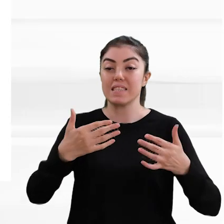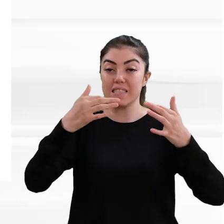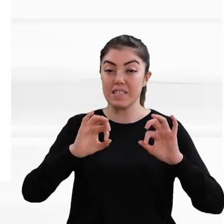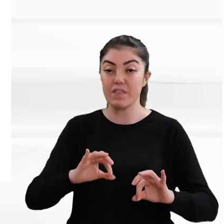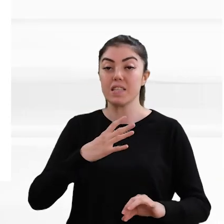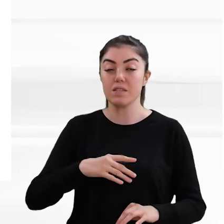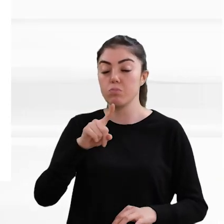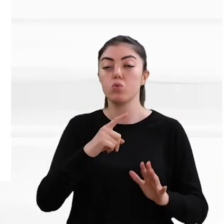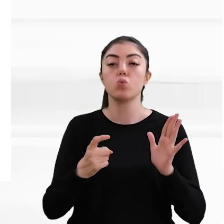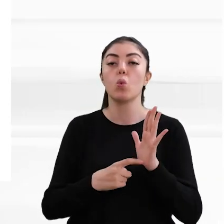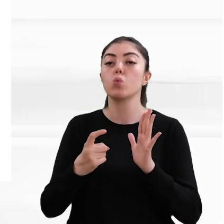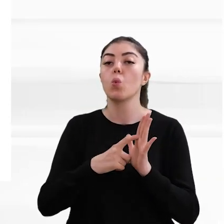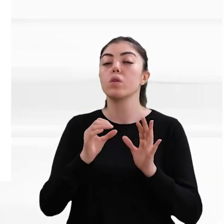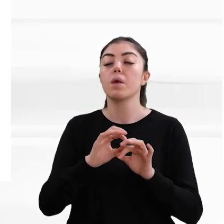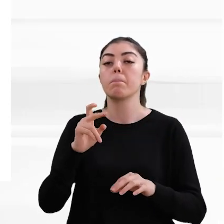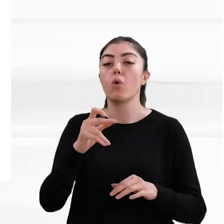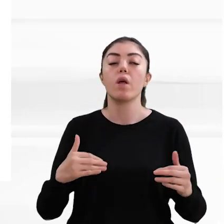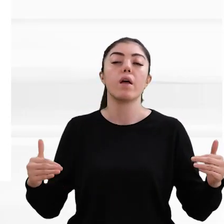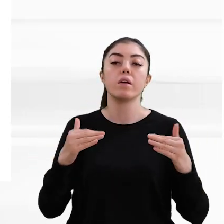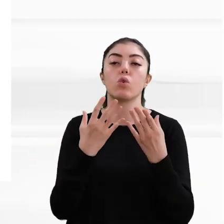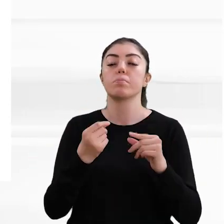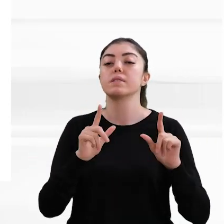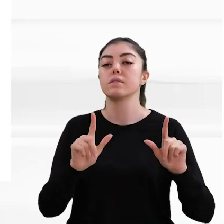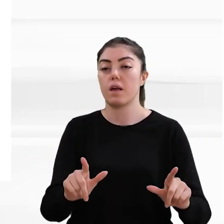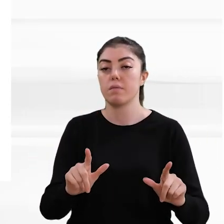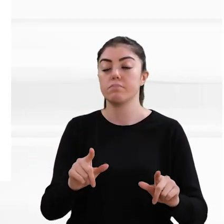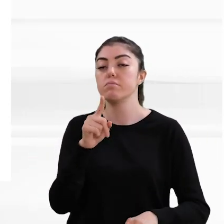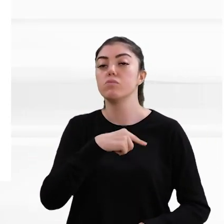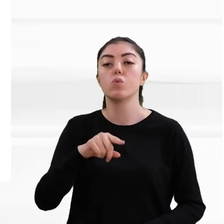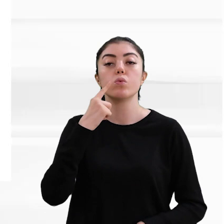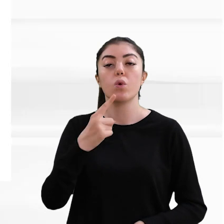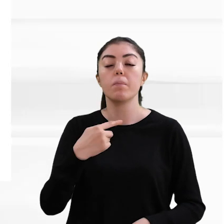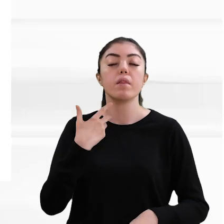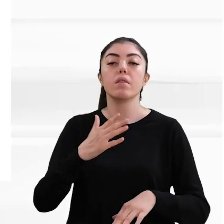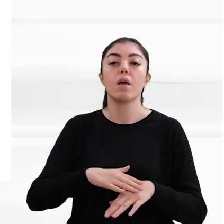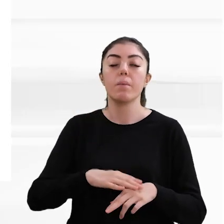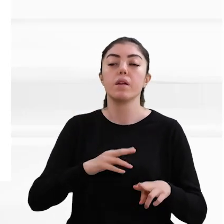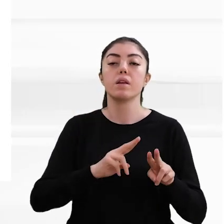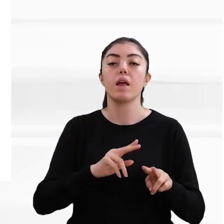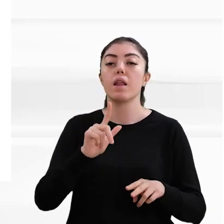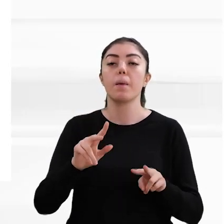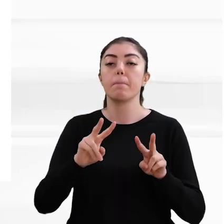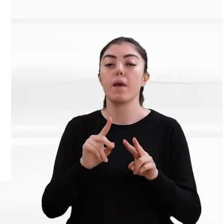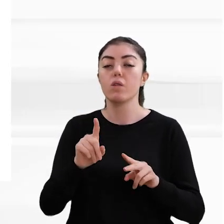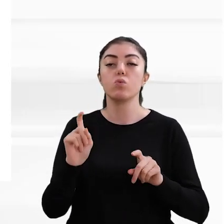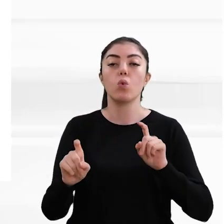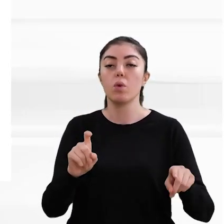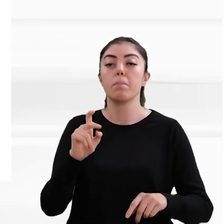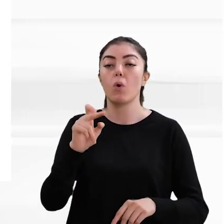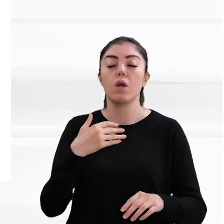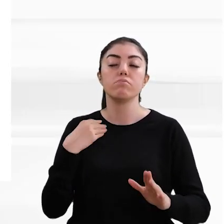potansiyel farklarının sıfır olabilmesi için bu noktaların potansiyellerinin eşit olması gerekir. Bu durumda biz KLM